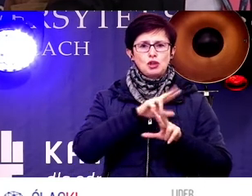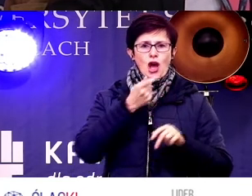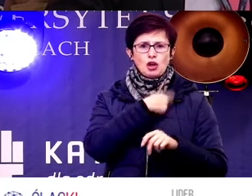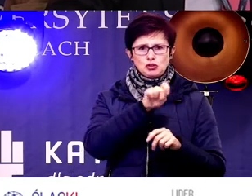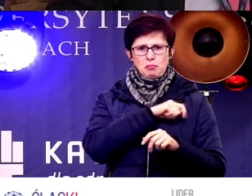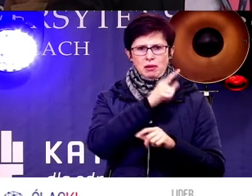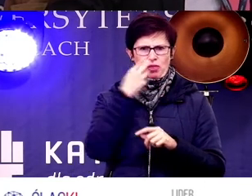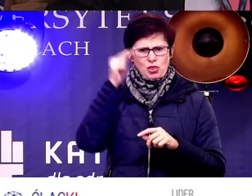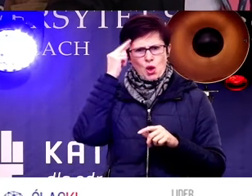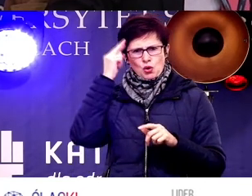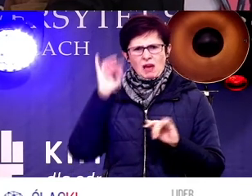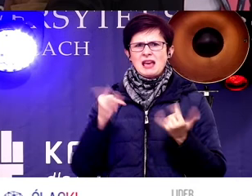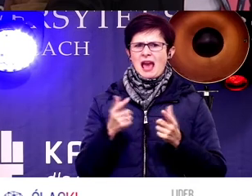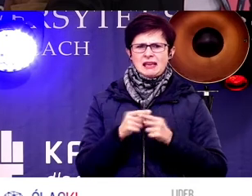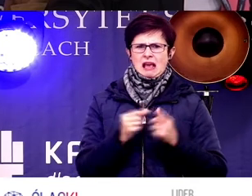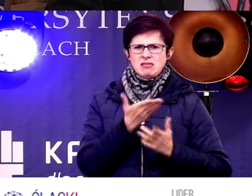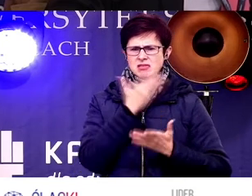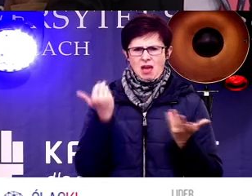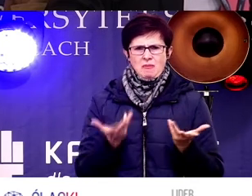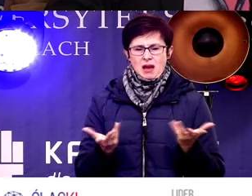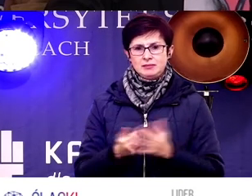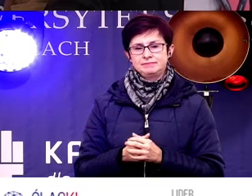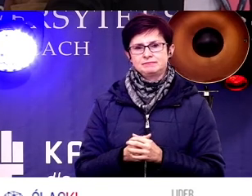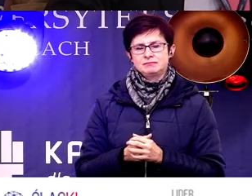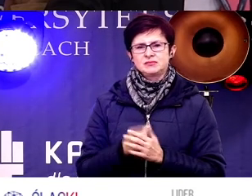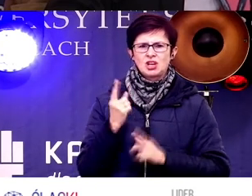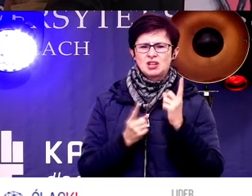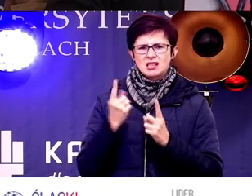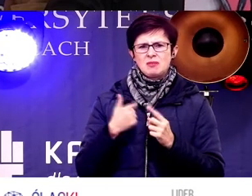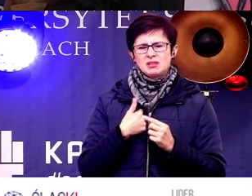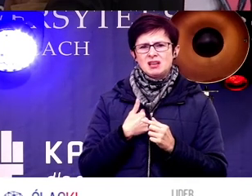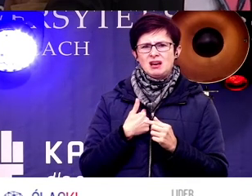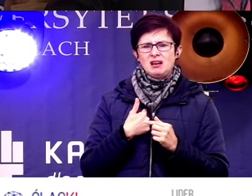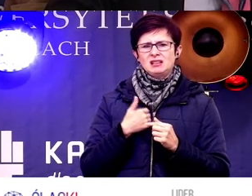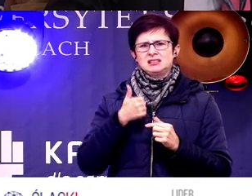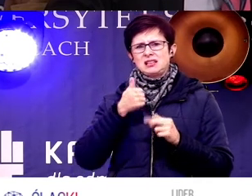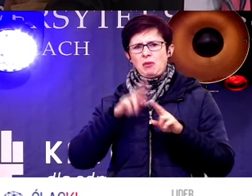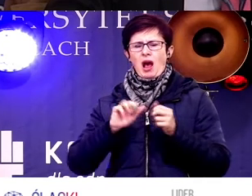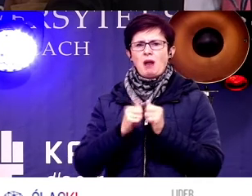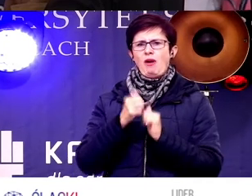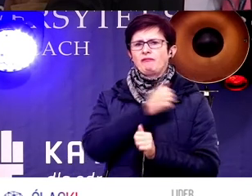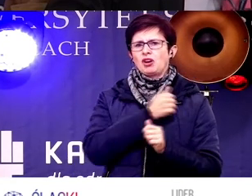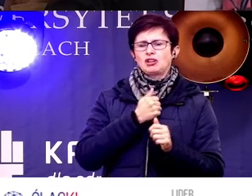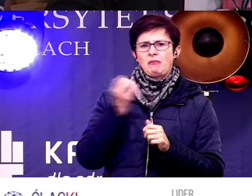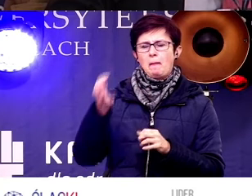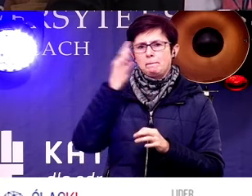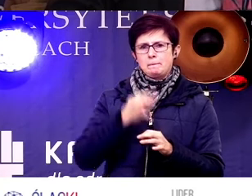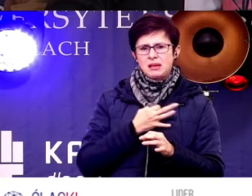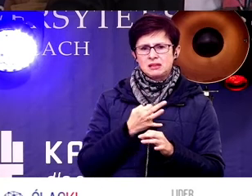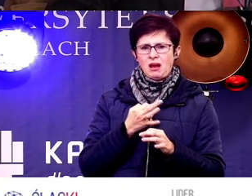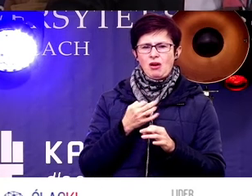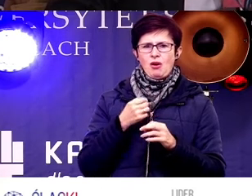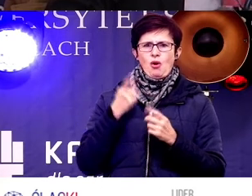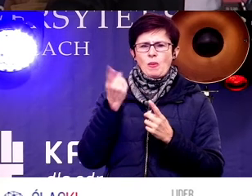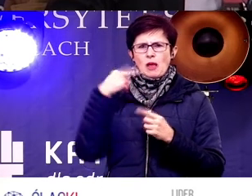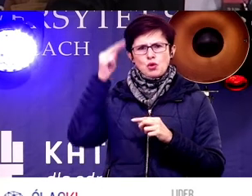też takie trudy, że czasami człowiek jest sam sobie pozostawiony. Często Warszawa też pyta lub prosi o coś i nie jest w stanie zrozumieć, że na